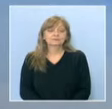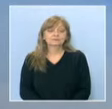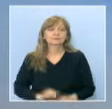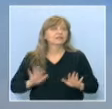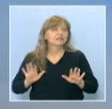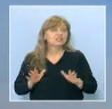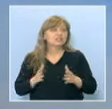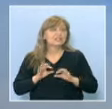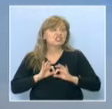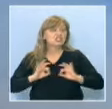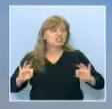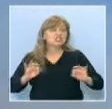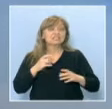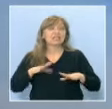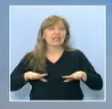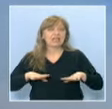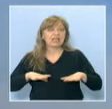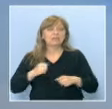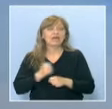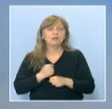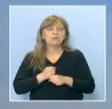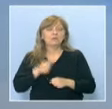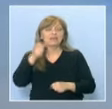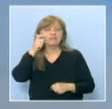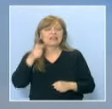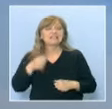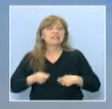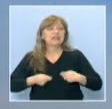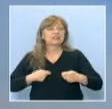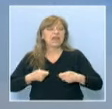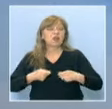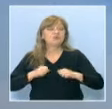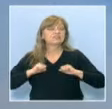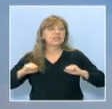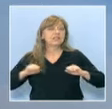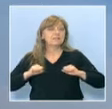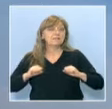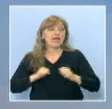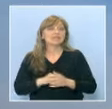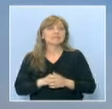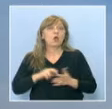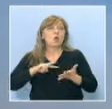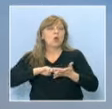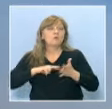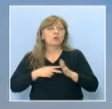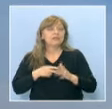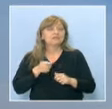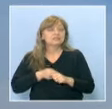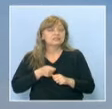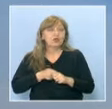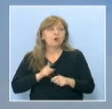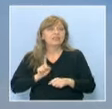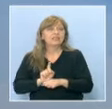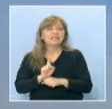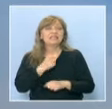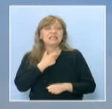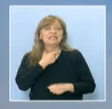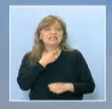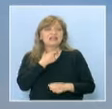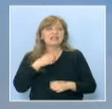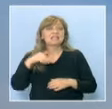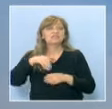За по-чист град работи Варненската търговска гимназия Георги Стойков Раковски. Проектът се разработва от 11-класниците